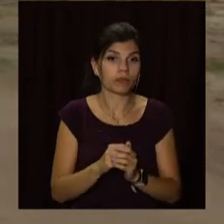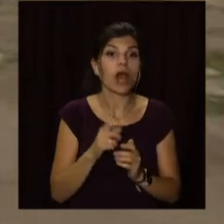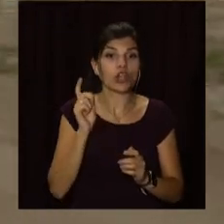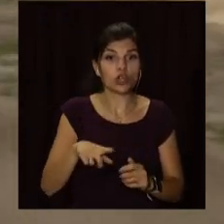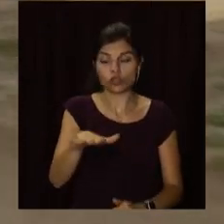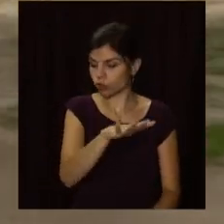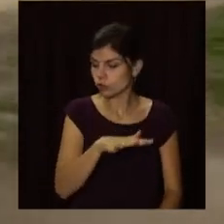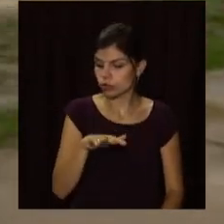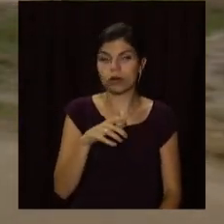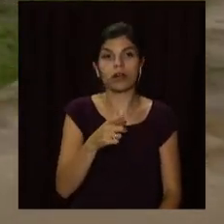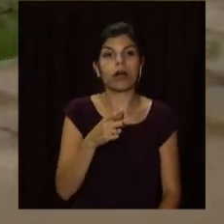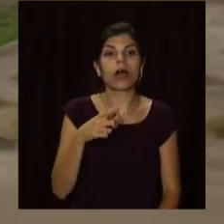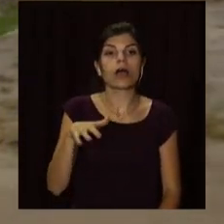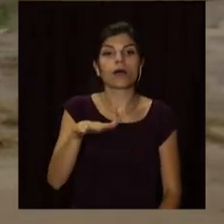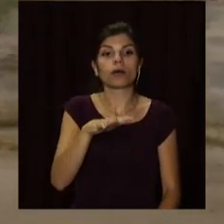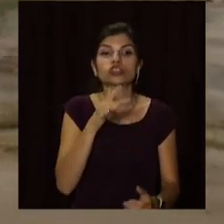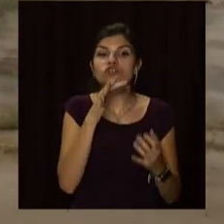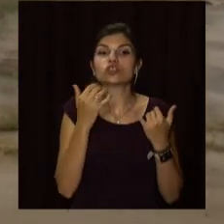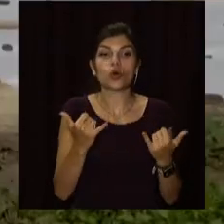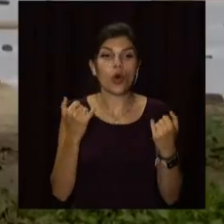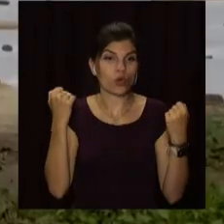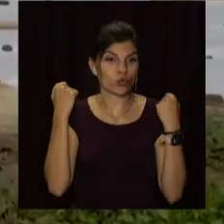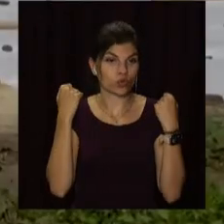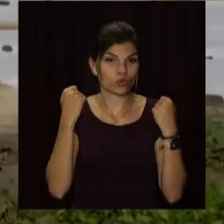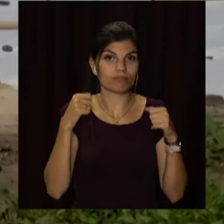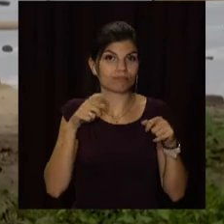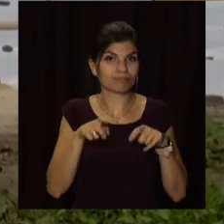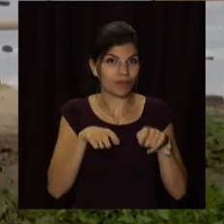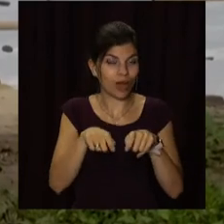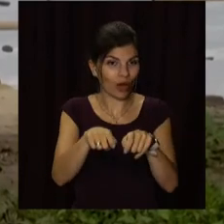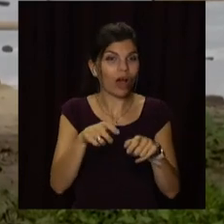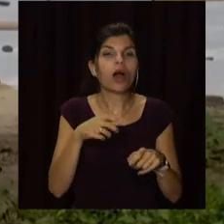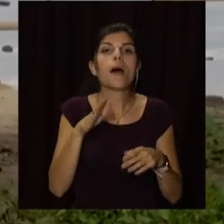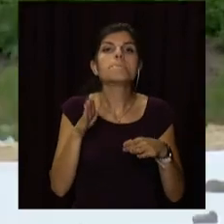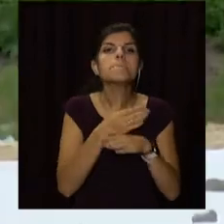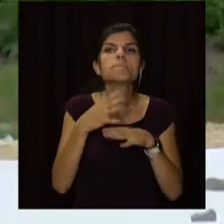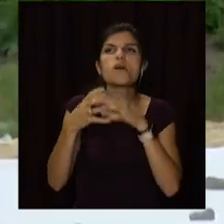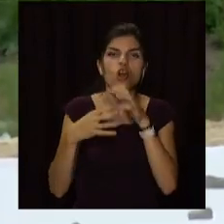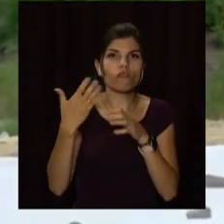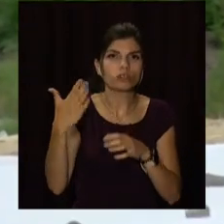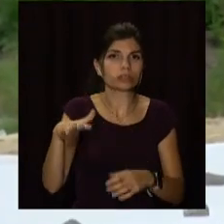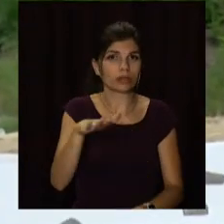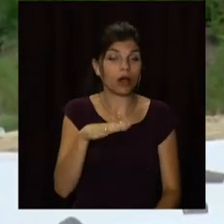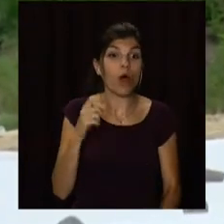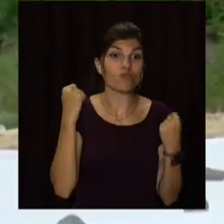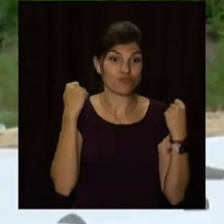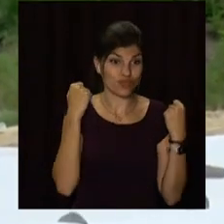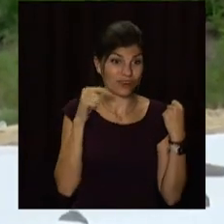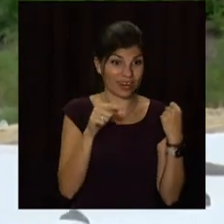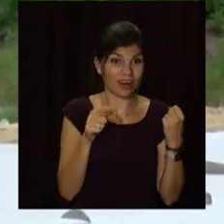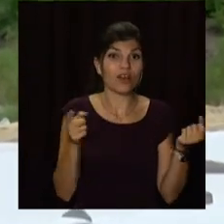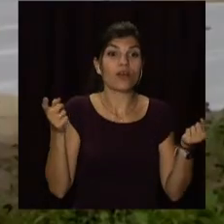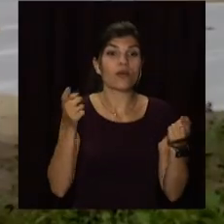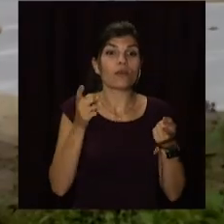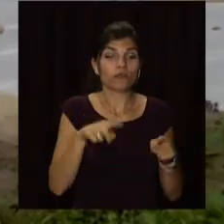по проспекту Конституції облаштують сучасну бігову доріжку, що відповідатиме міжнародним стандартам. А поряд з новим спорткомплексом приведуть до